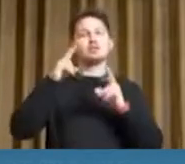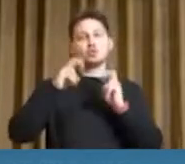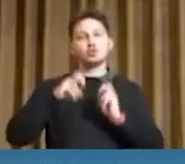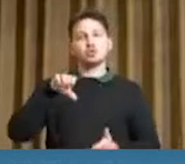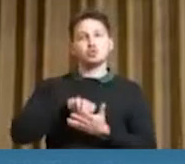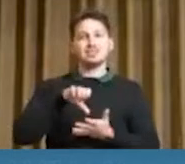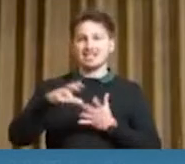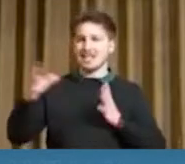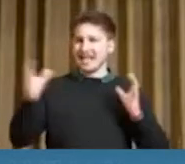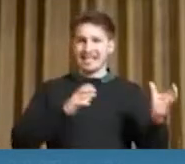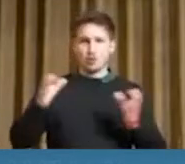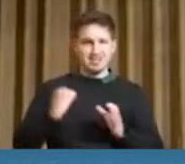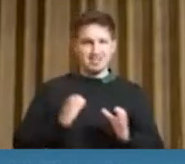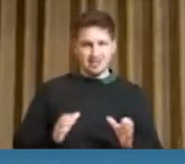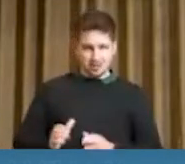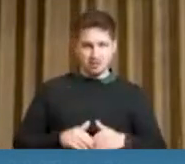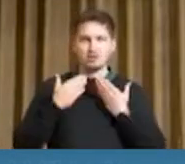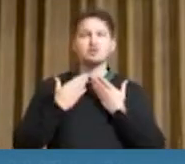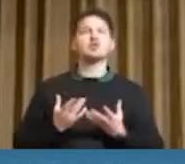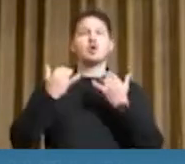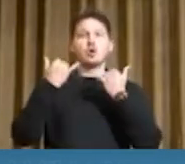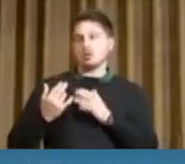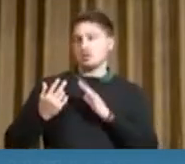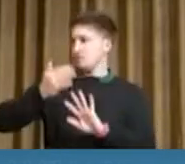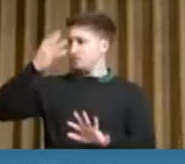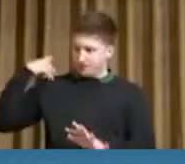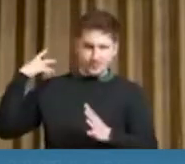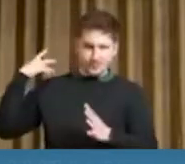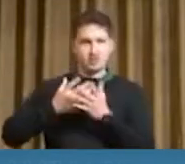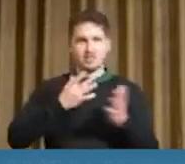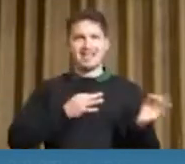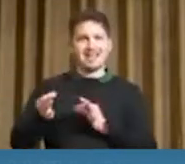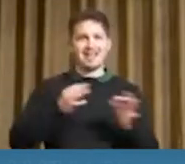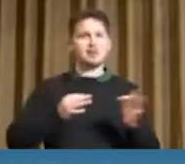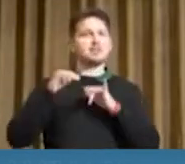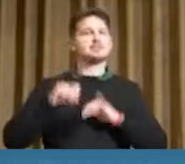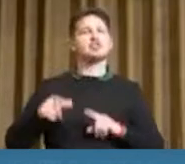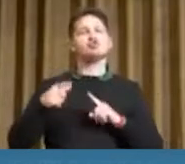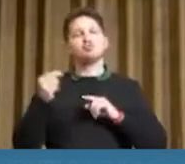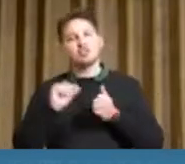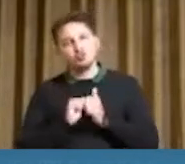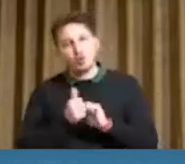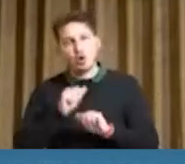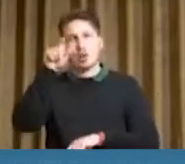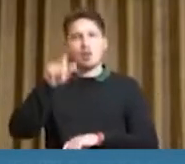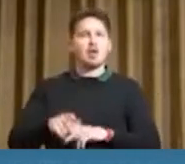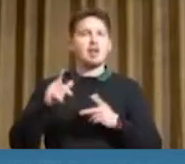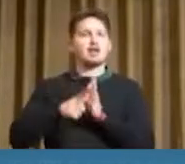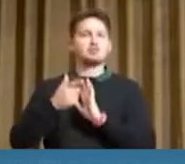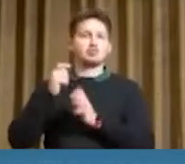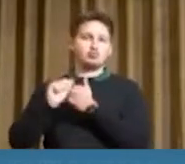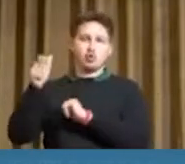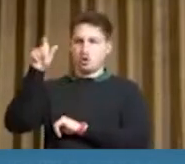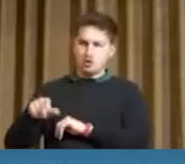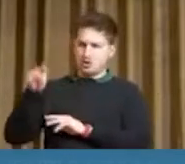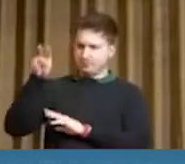die ja regelmäßig in den letzten Jahren auch Spitzensportler, Leistungssportler gesehen haben. Und in diesen Zentren